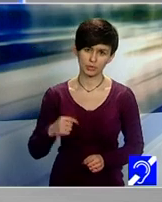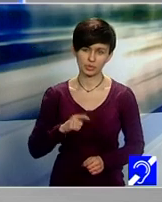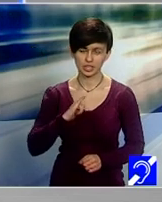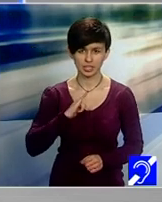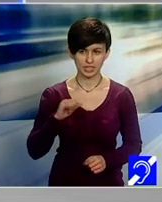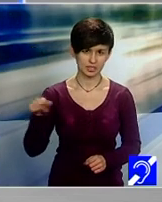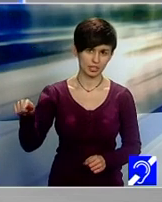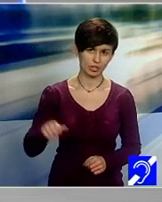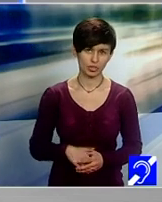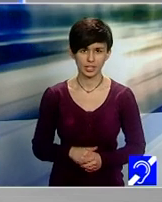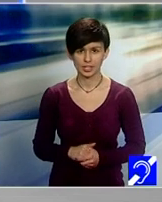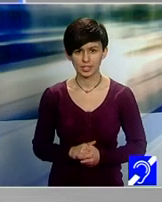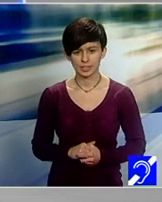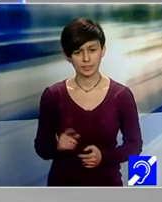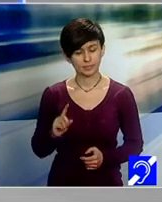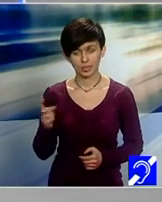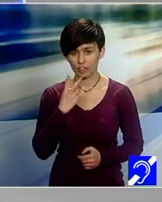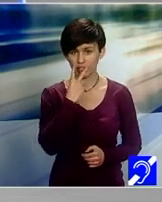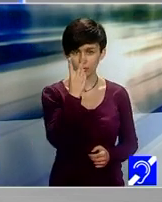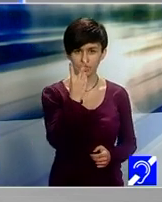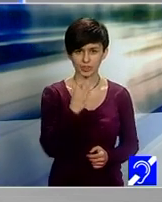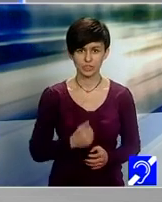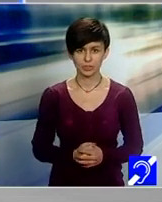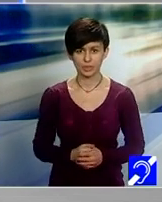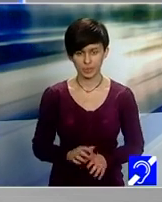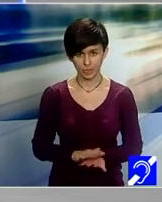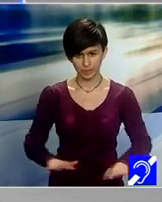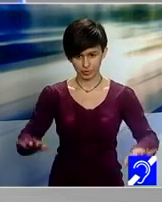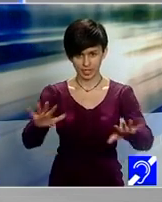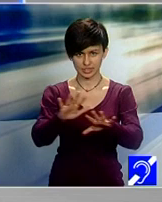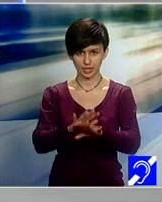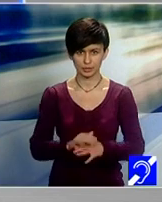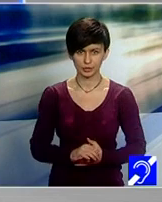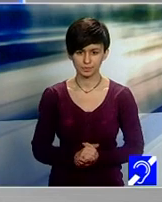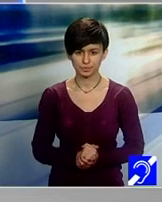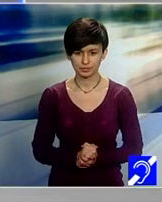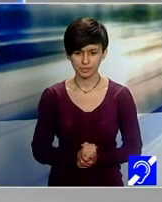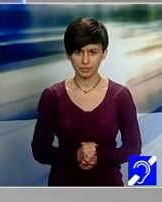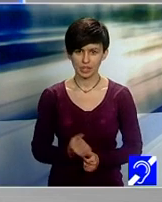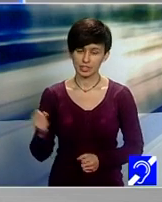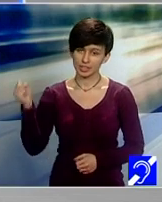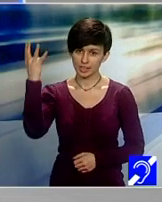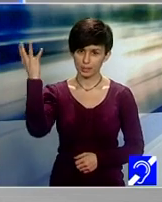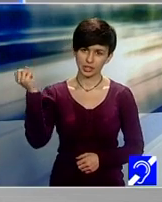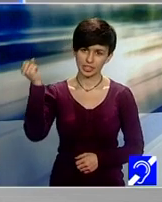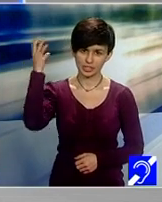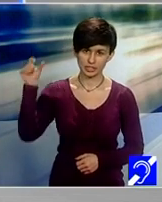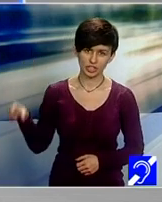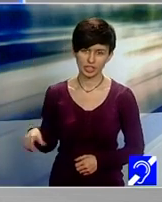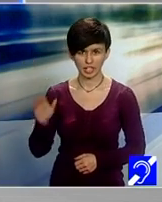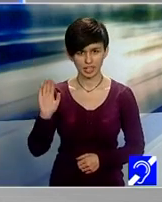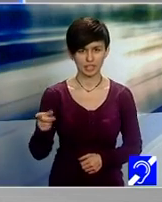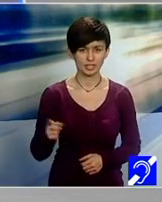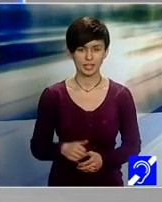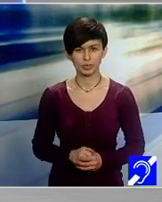o viziune de ansamblu, pe de o parte. Pe de altă parte există... Pe politicienii ar trebui să aibă... Bate norocul că